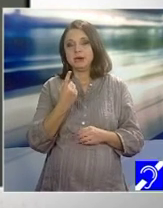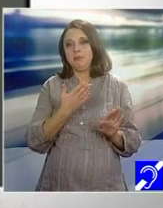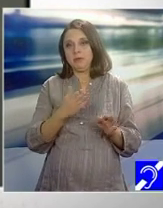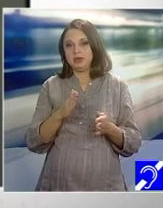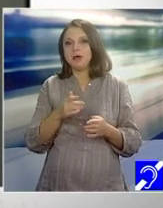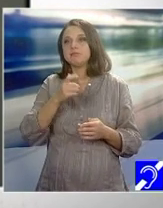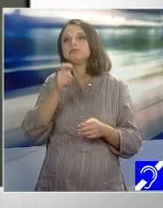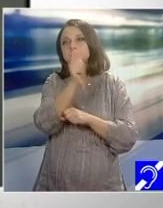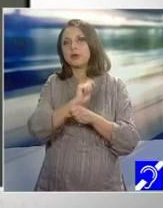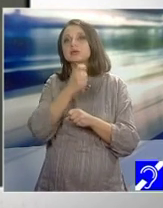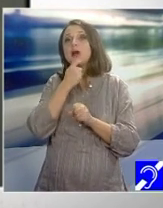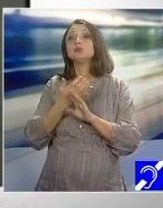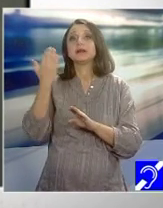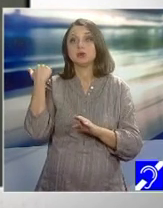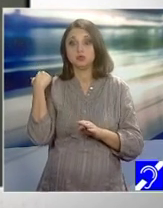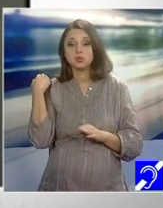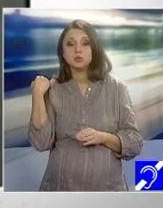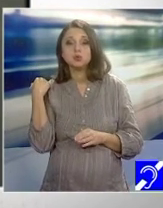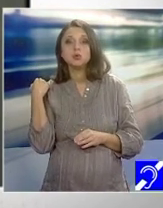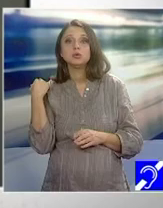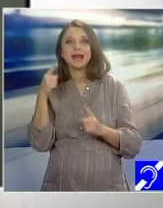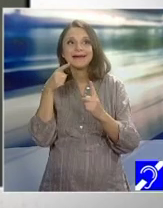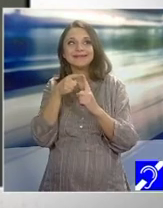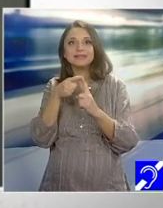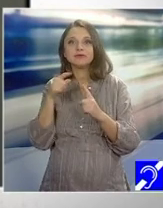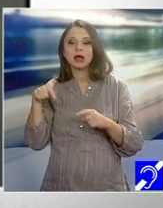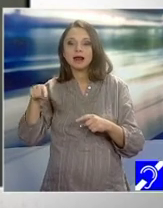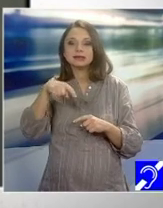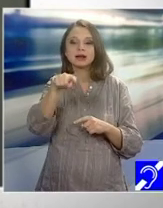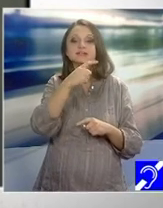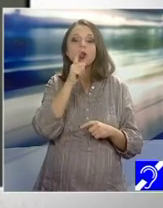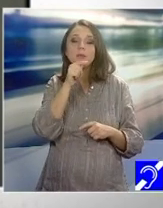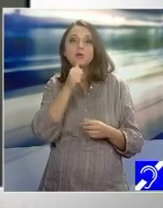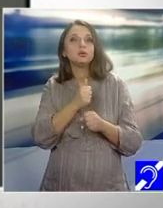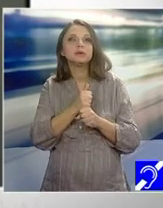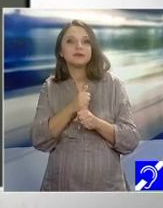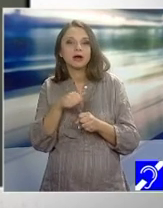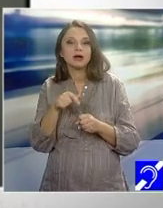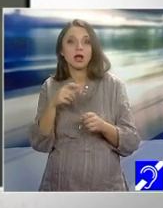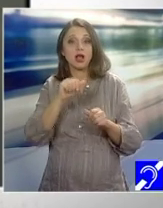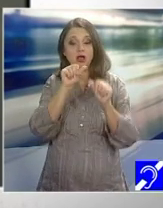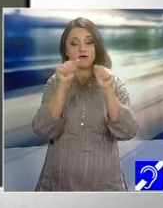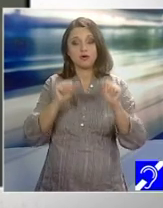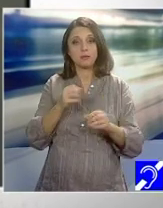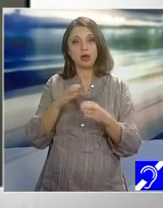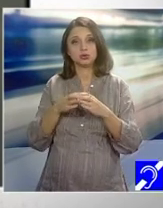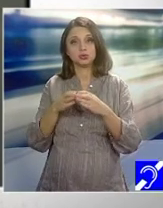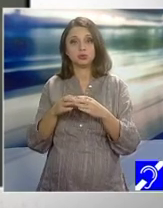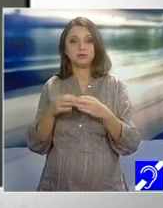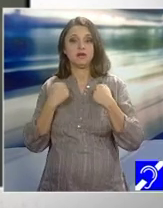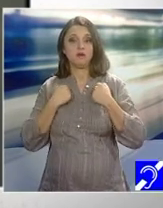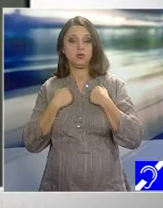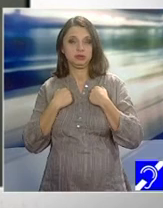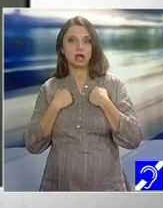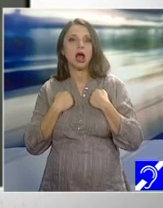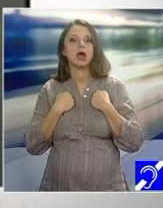proiectul de anul trecut, a identificat traseul turistic, a format un grup de voluntari capabil să